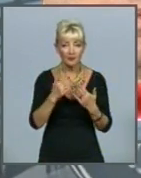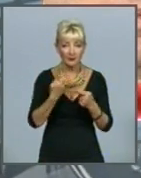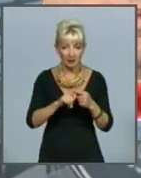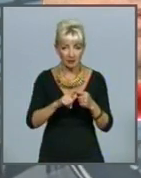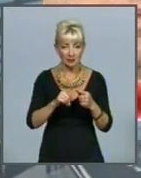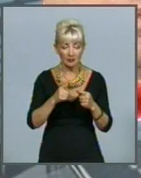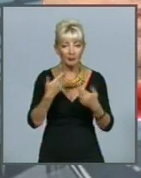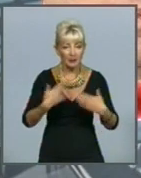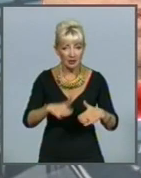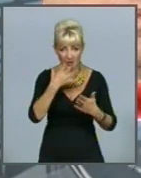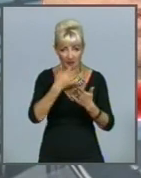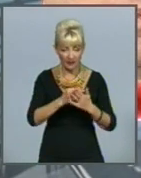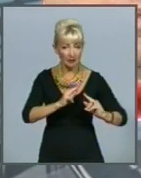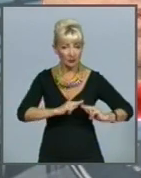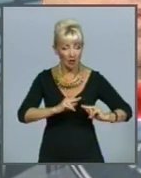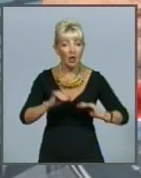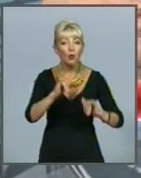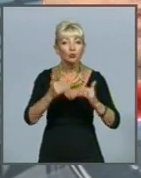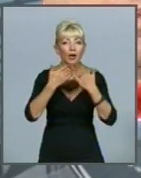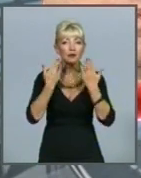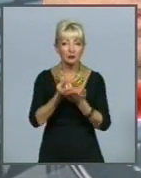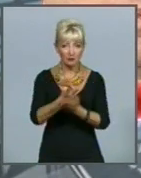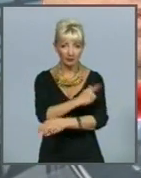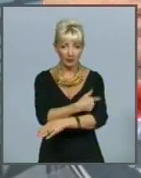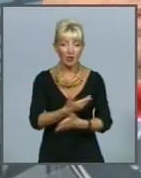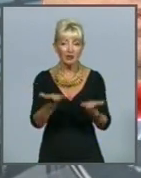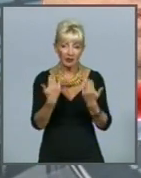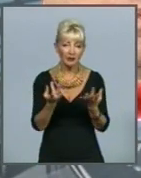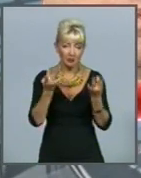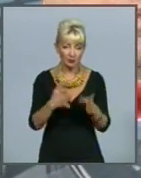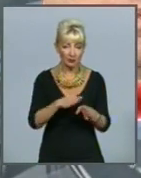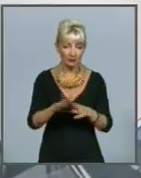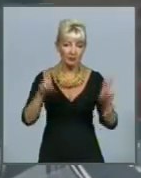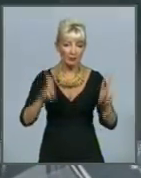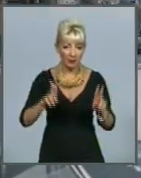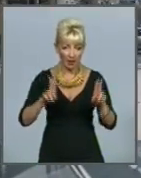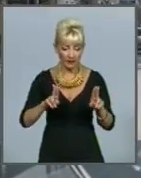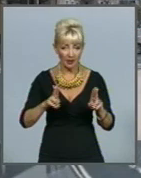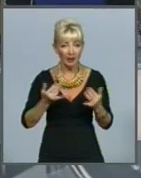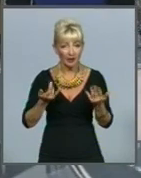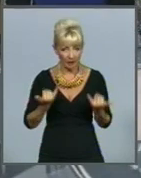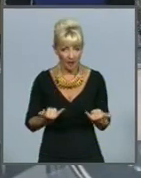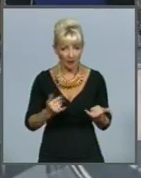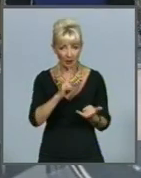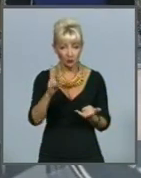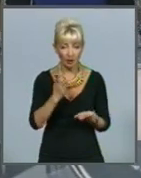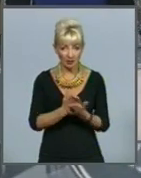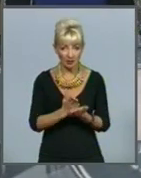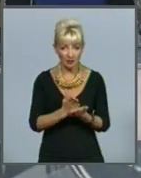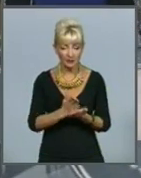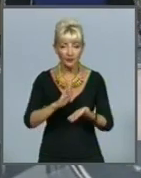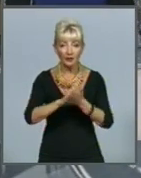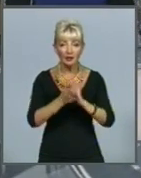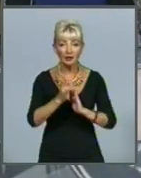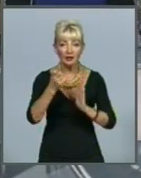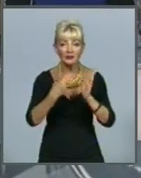куди госпіталізувати, давайте просто дотримуватись правил нової реальності, яка у нас є. Станом на 29 серпня в